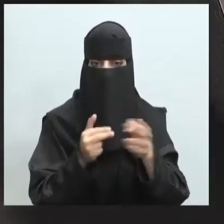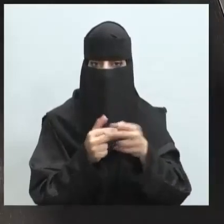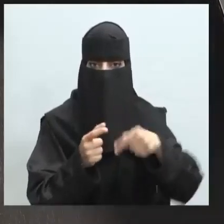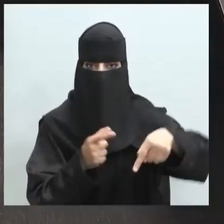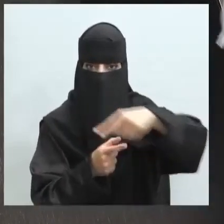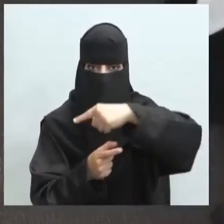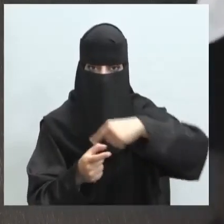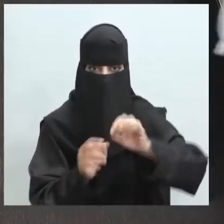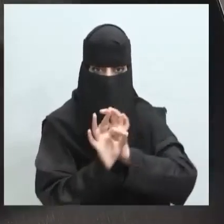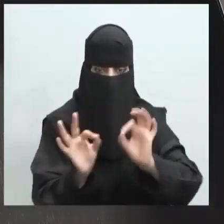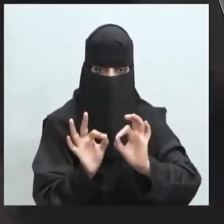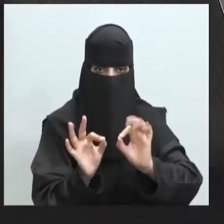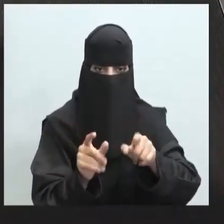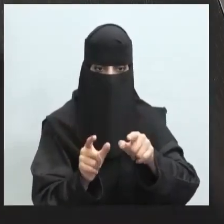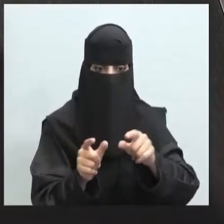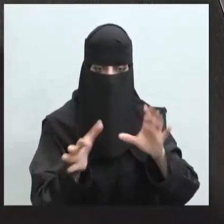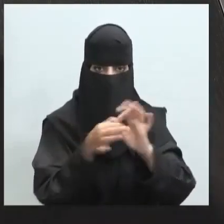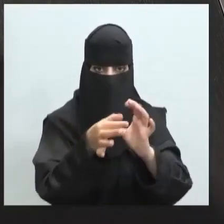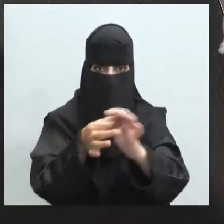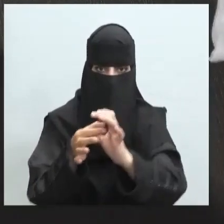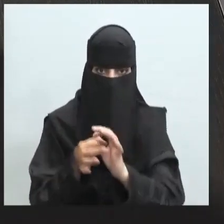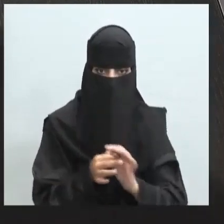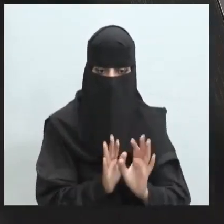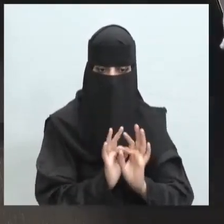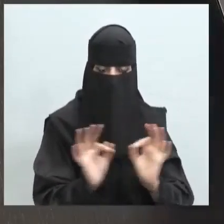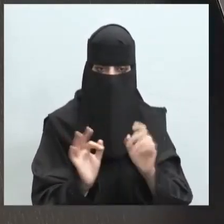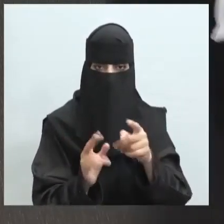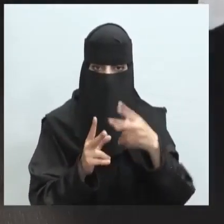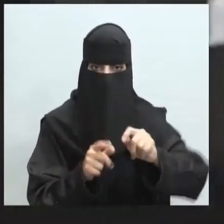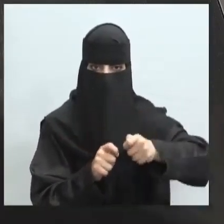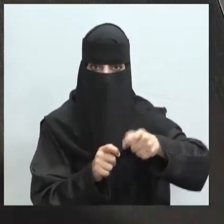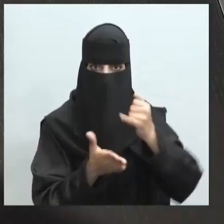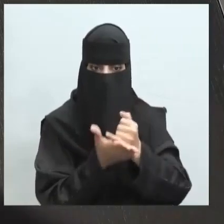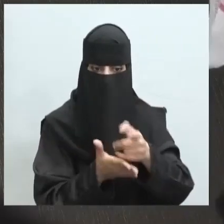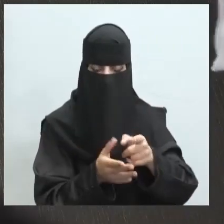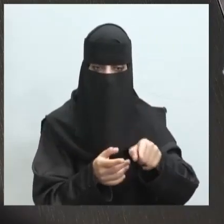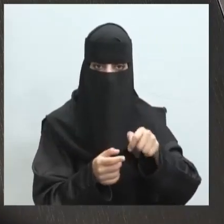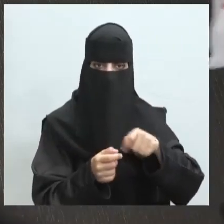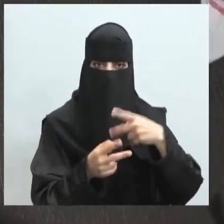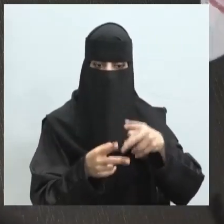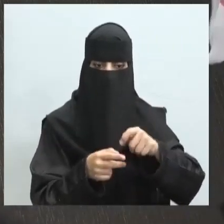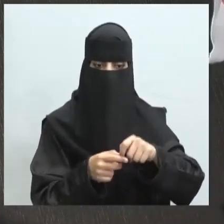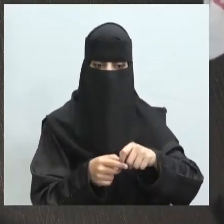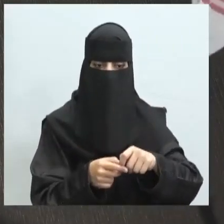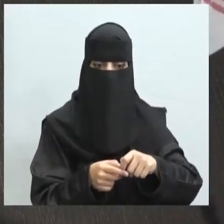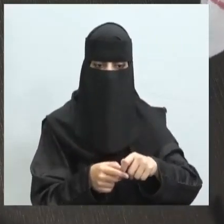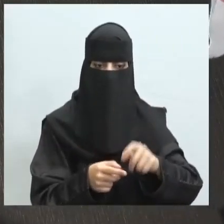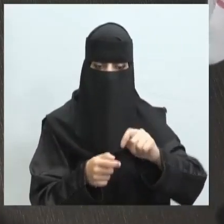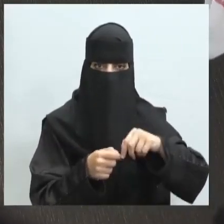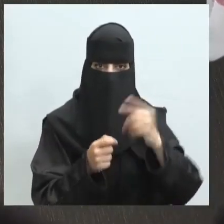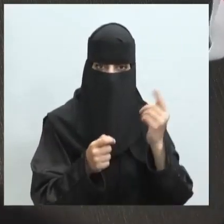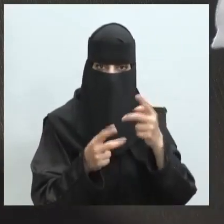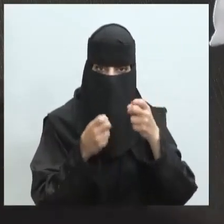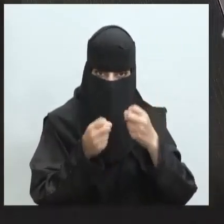الدائره الكهربائيه قمنا بغلق هذه الدائره الكهربائيه من هذا المفتاح نقوم بفتح هذا المفتاح